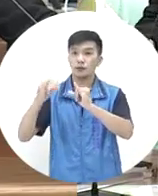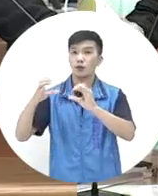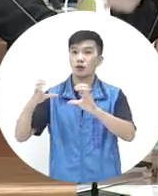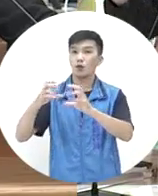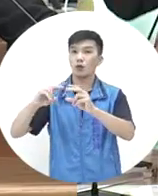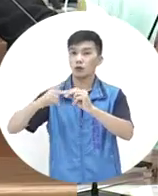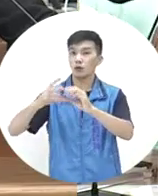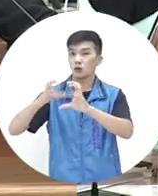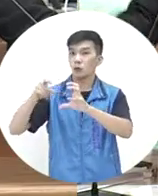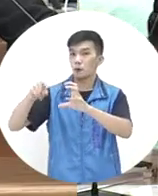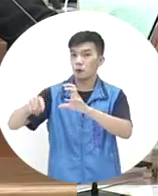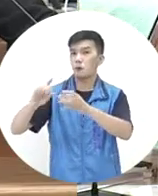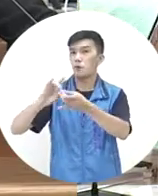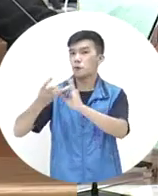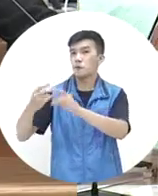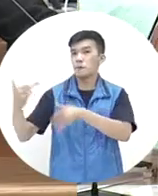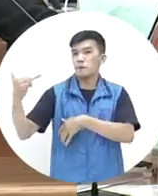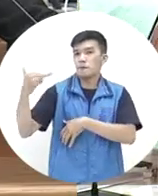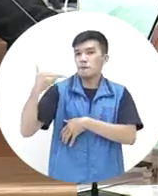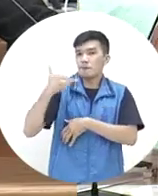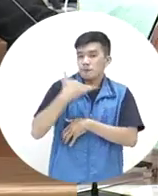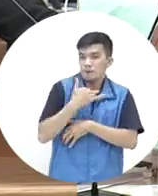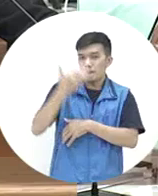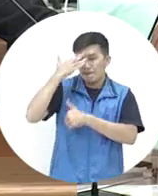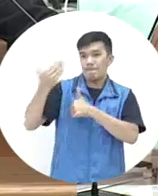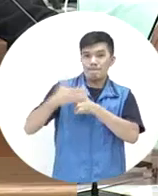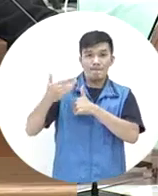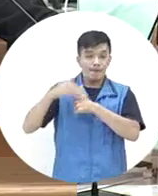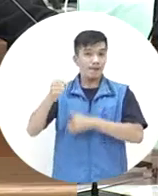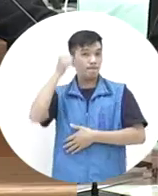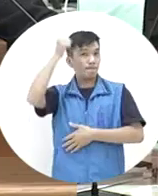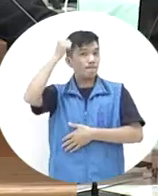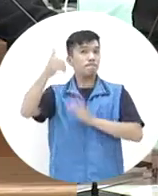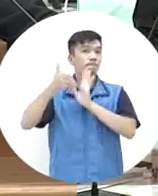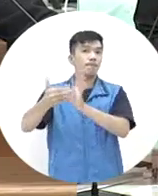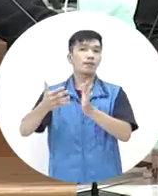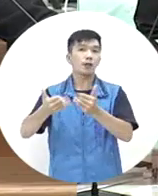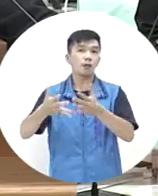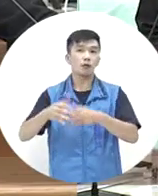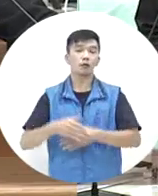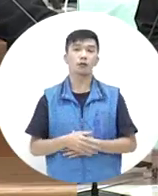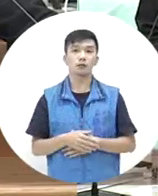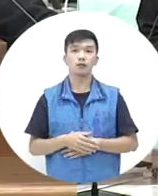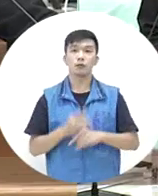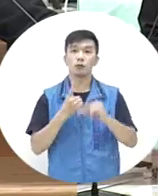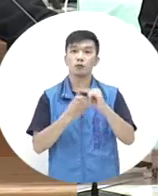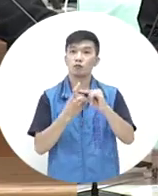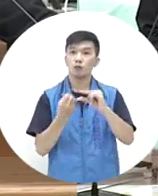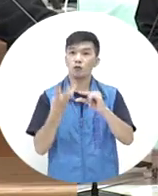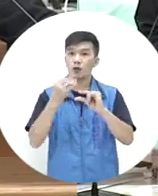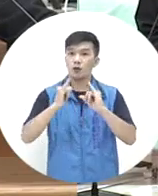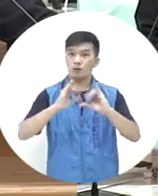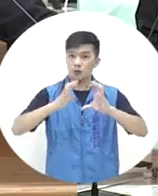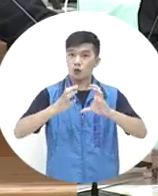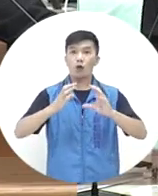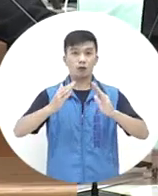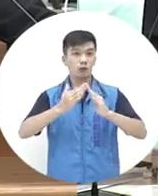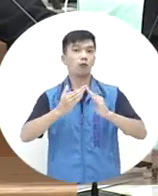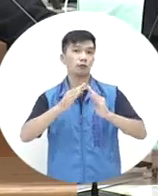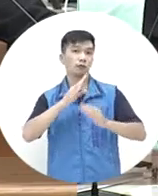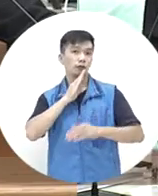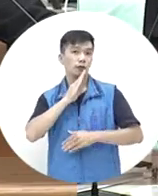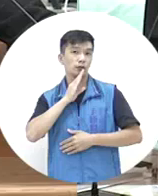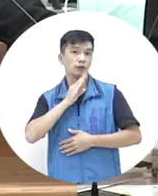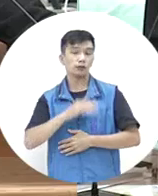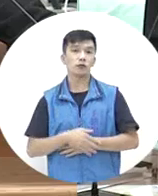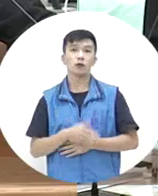台，是不是要大声的抗议？ 中华民国是一个国家，国家本身如